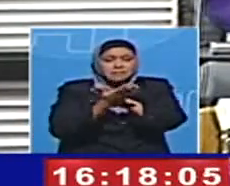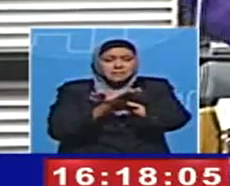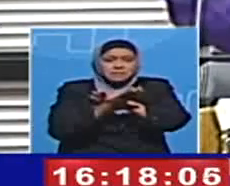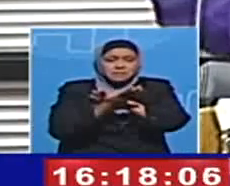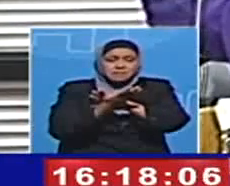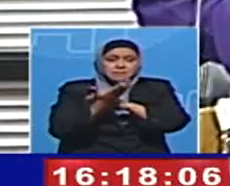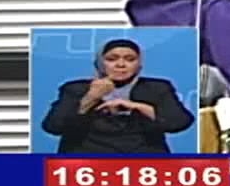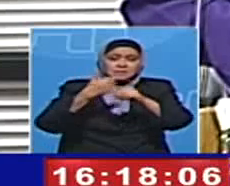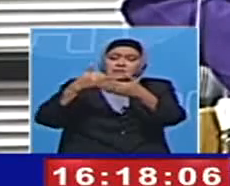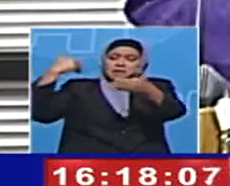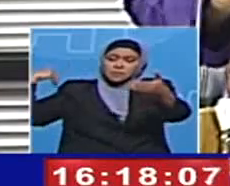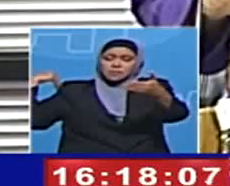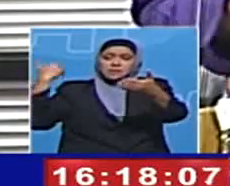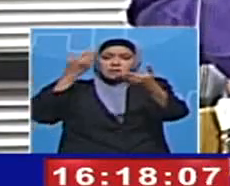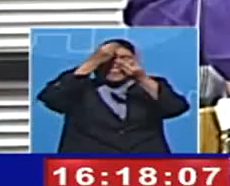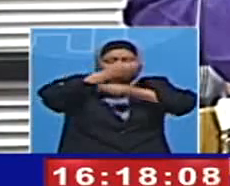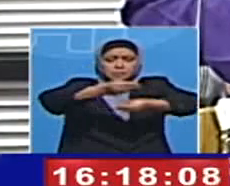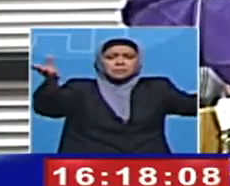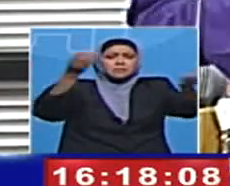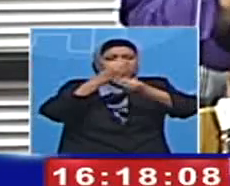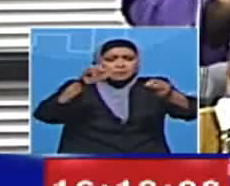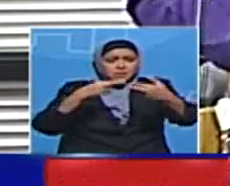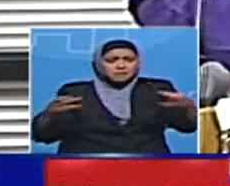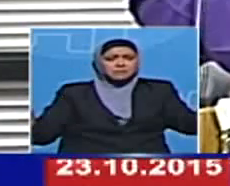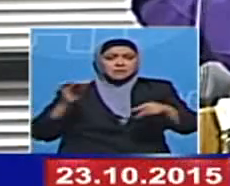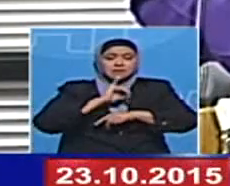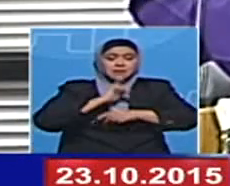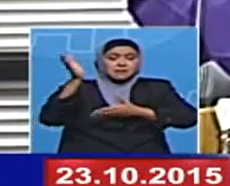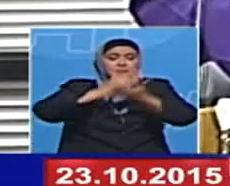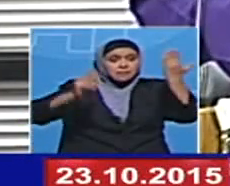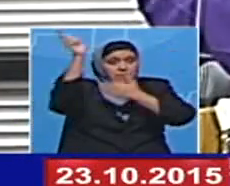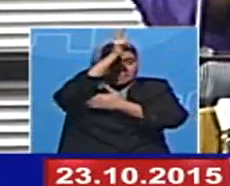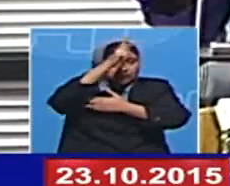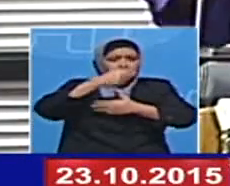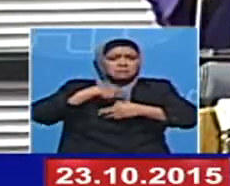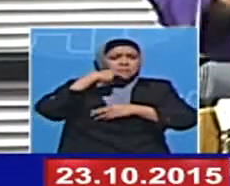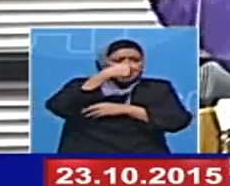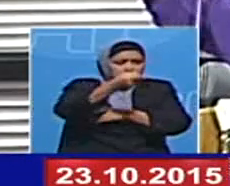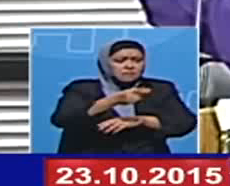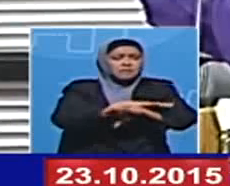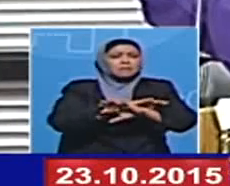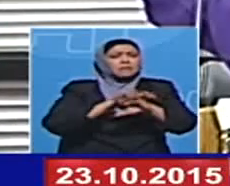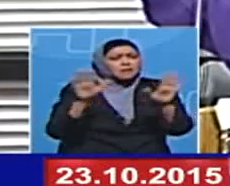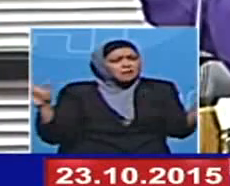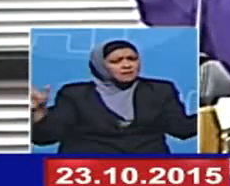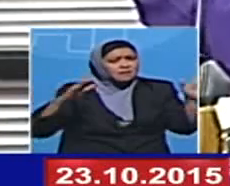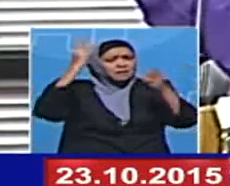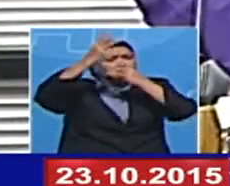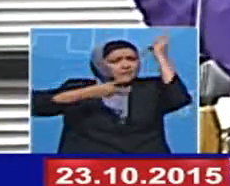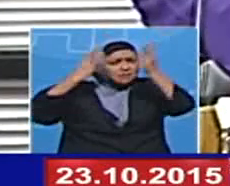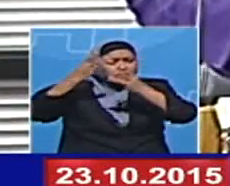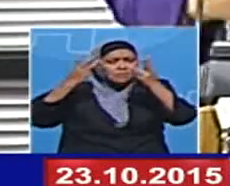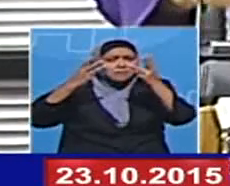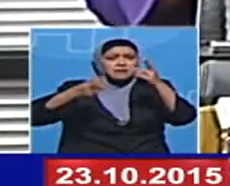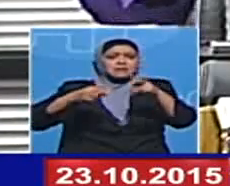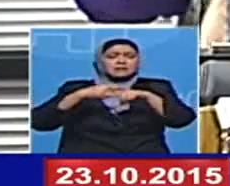beberapa pengumuman Rasmi saya bagi pihak kerajaan ada menyeemput bahawa rakyat usahlah bimbang kerana hasil kutipan